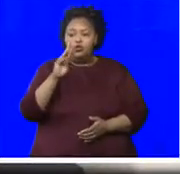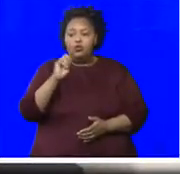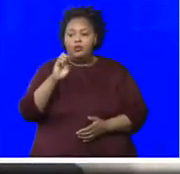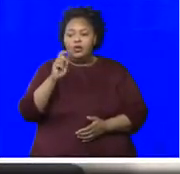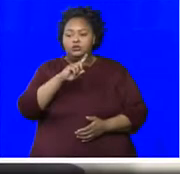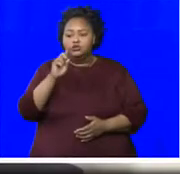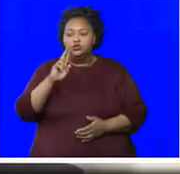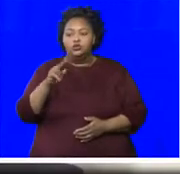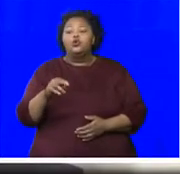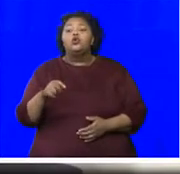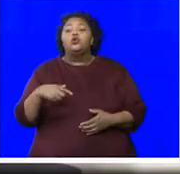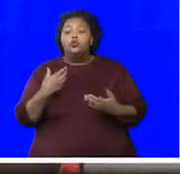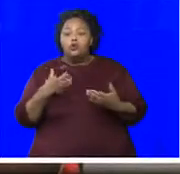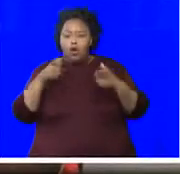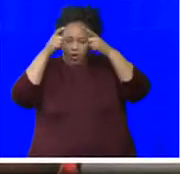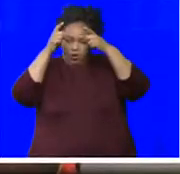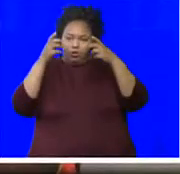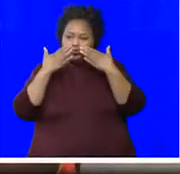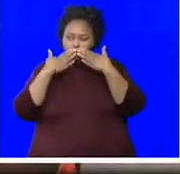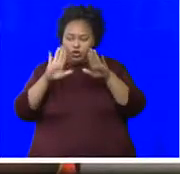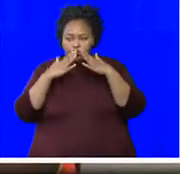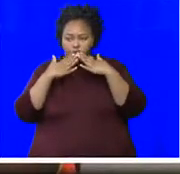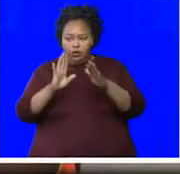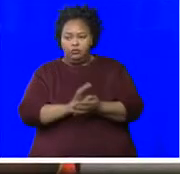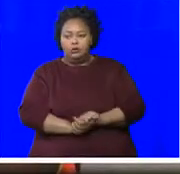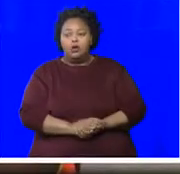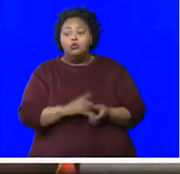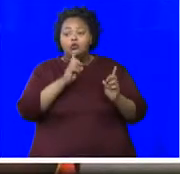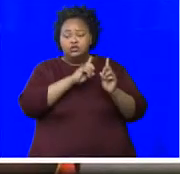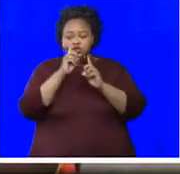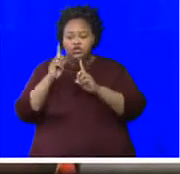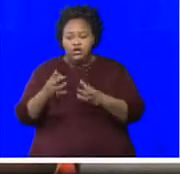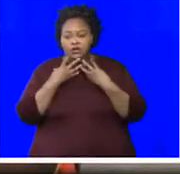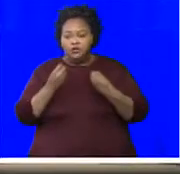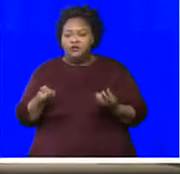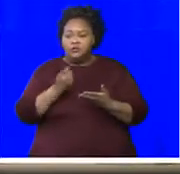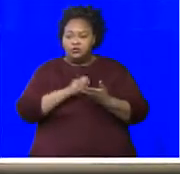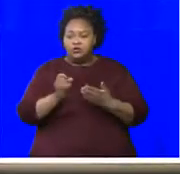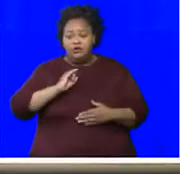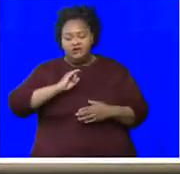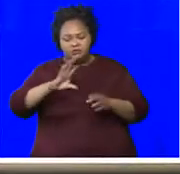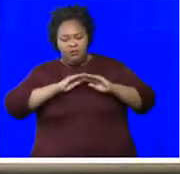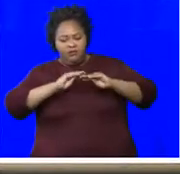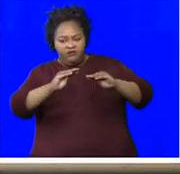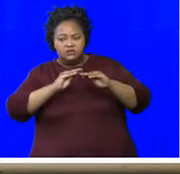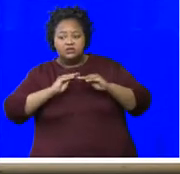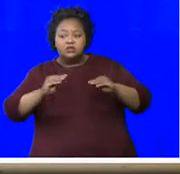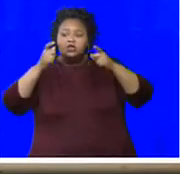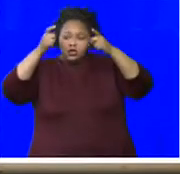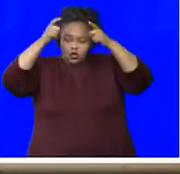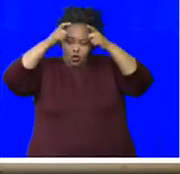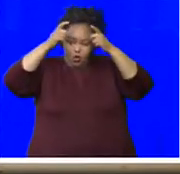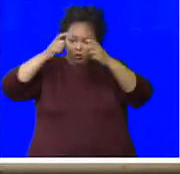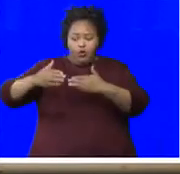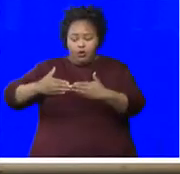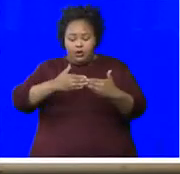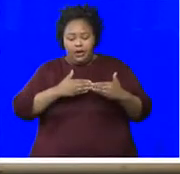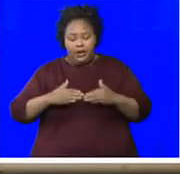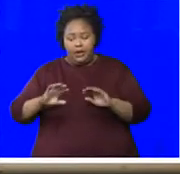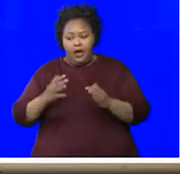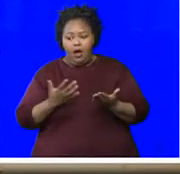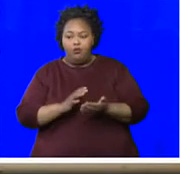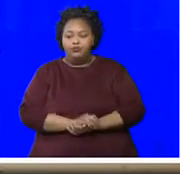nebafundzi bacale ngekufundziswa ngendlela lekubhekeke ukuthi lenkomo inakekelwe ngayo. Akhulumela